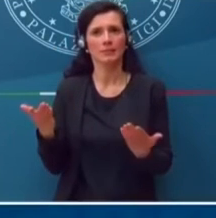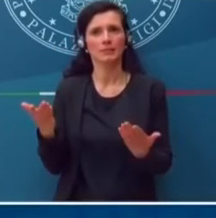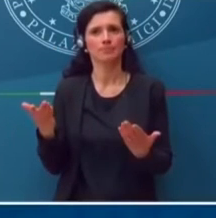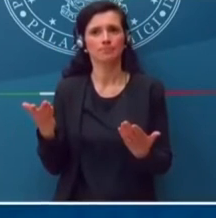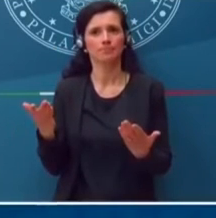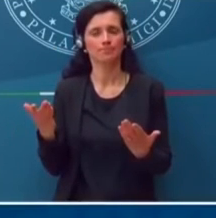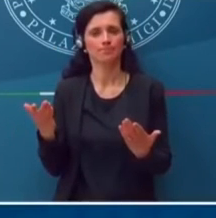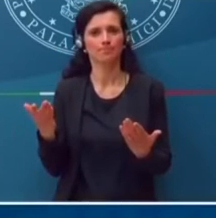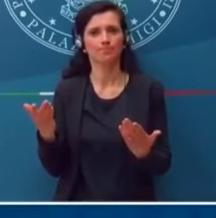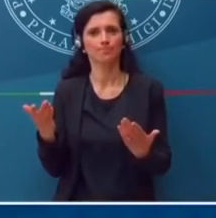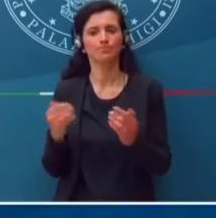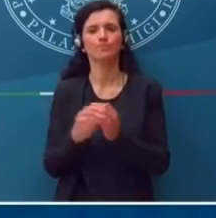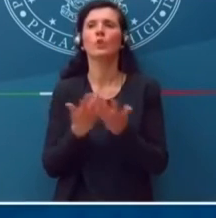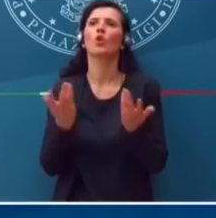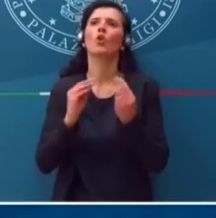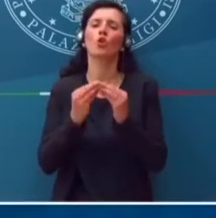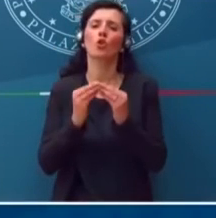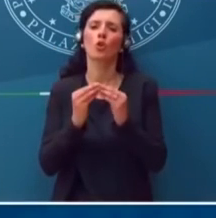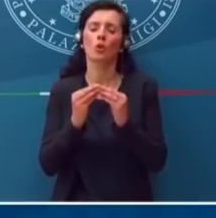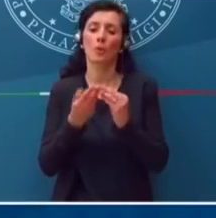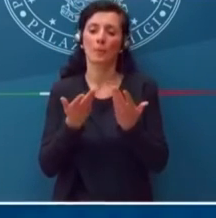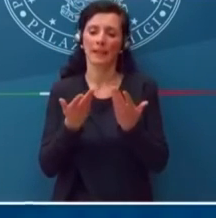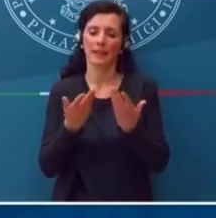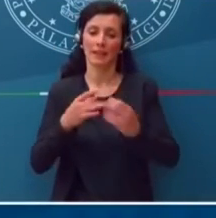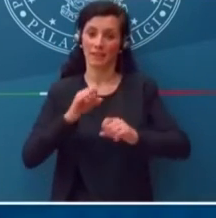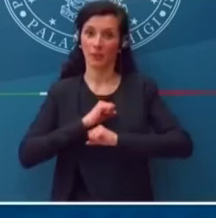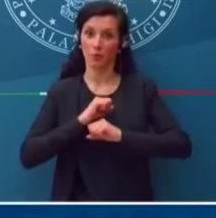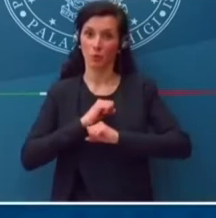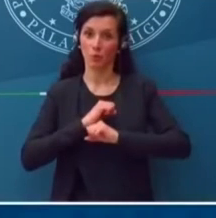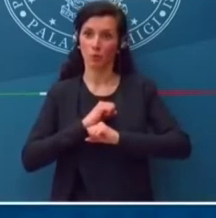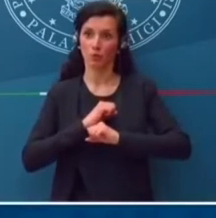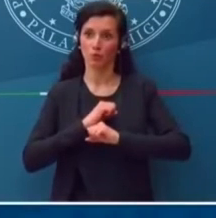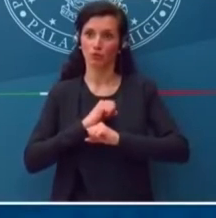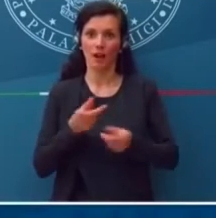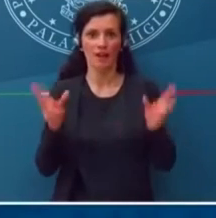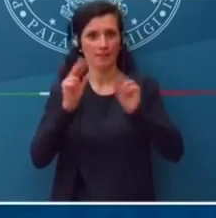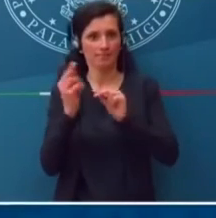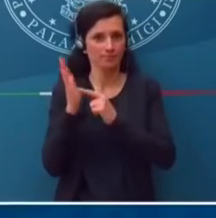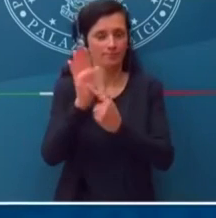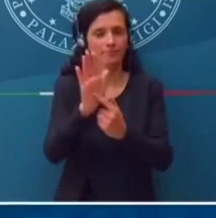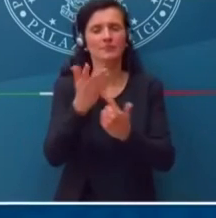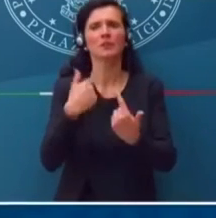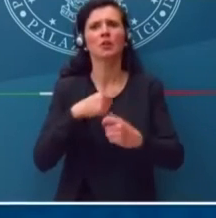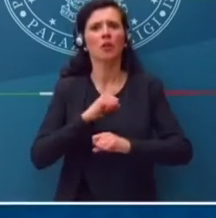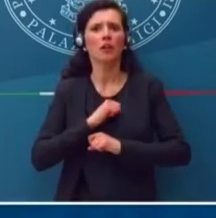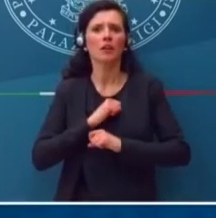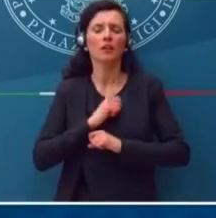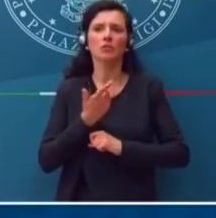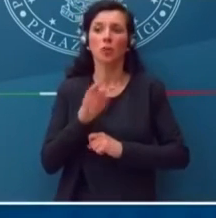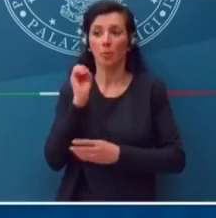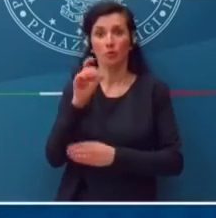Come si fa a ricostruire la fiducia? Io credo che bisogna ascoltare attentamente le parole del professor